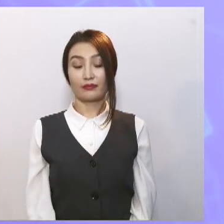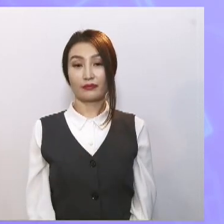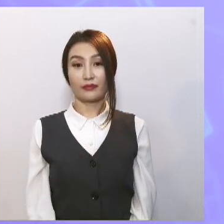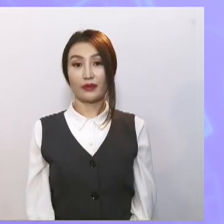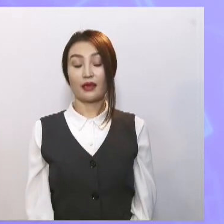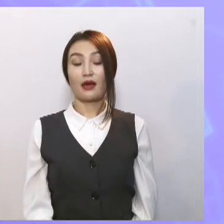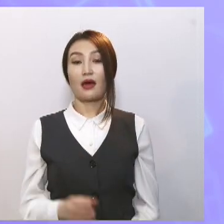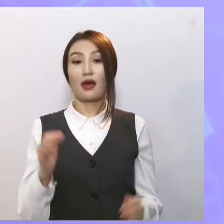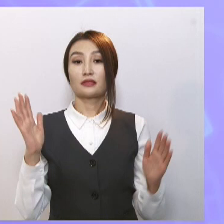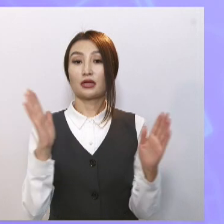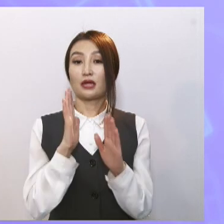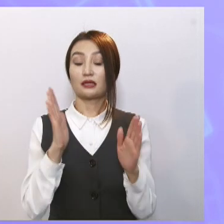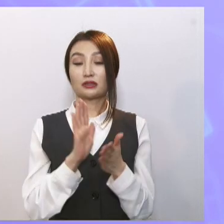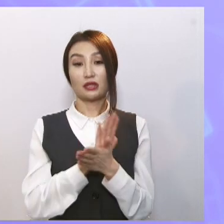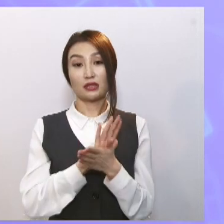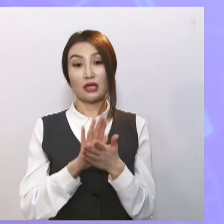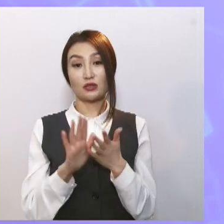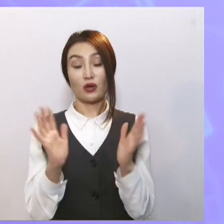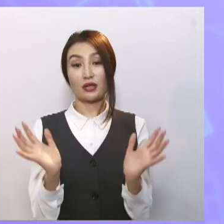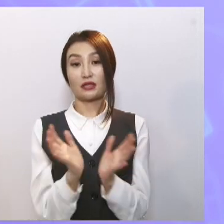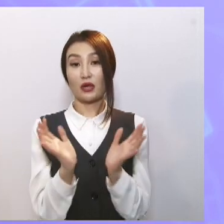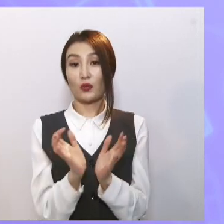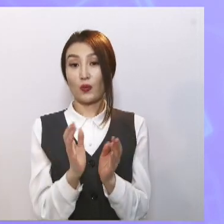Жаратылышты таза сактоо керек.